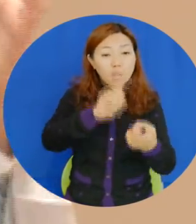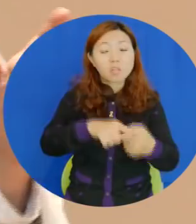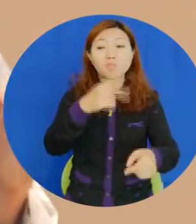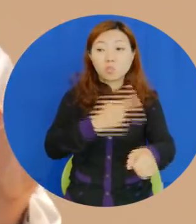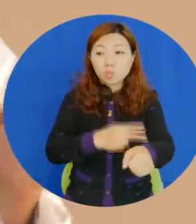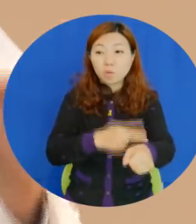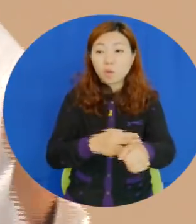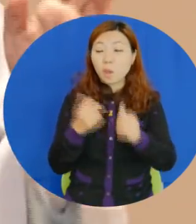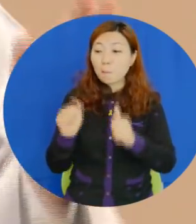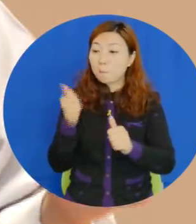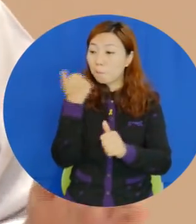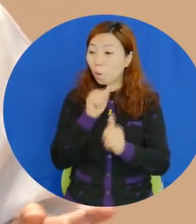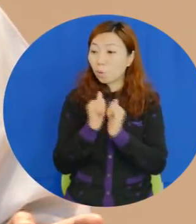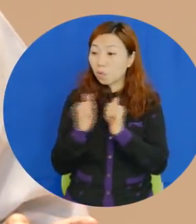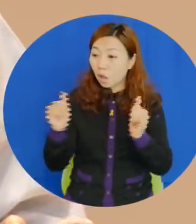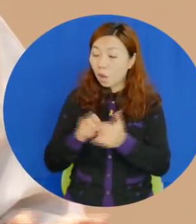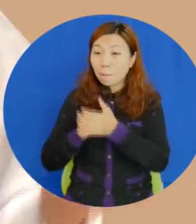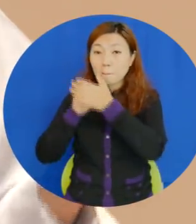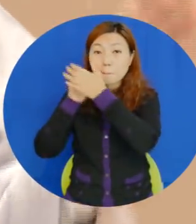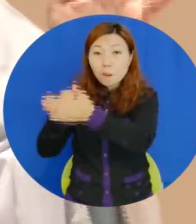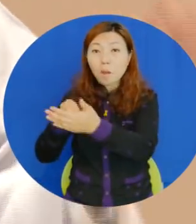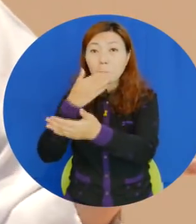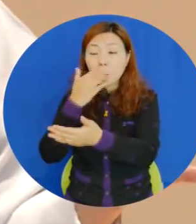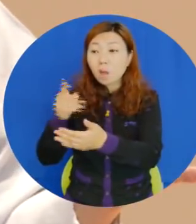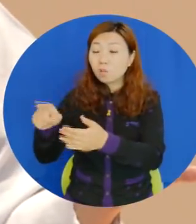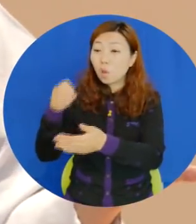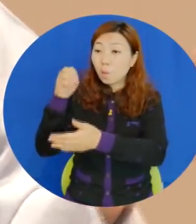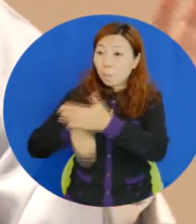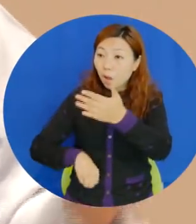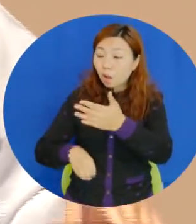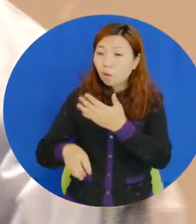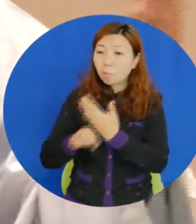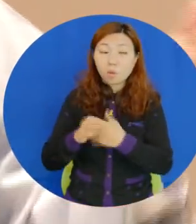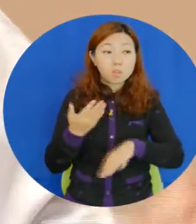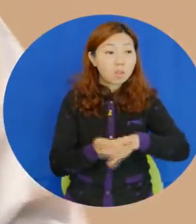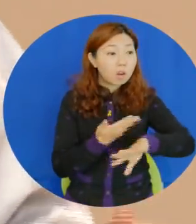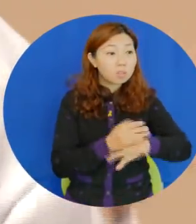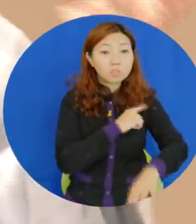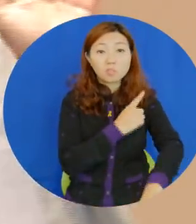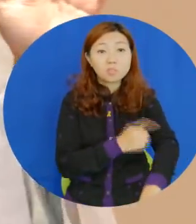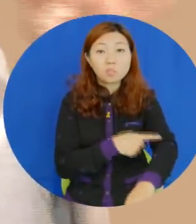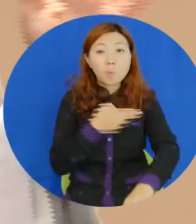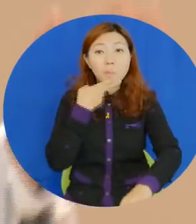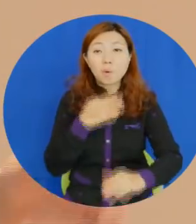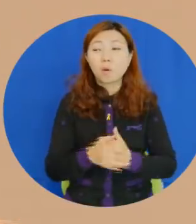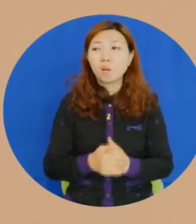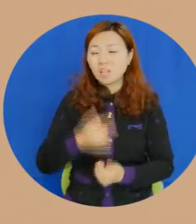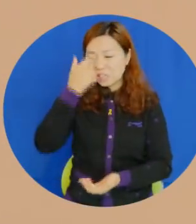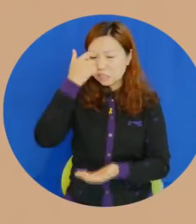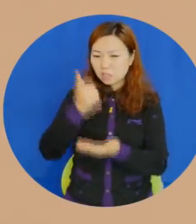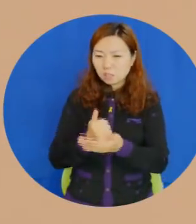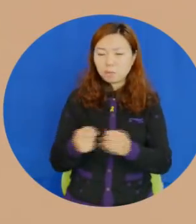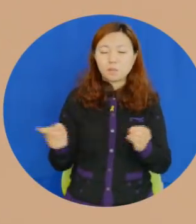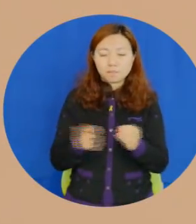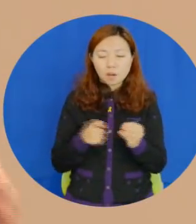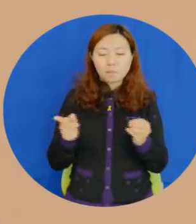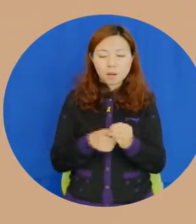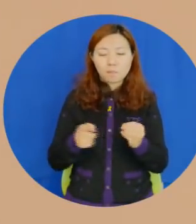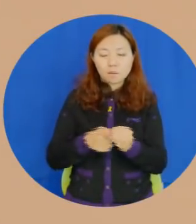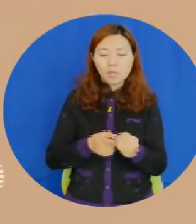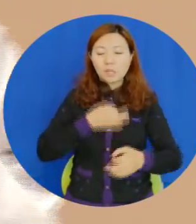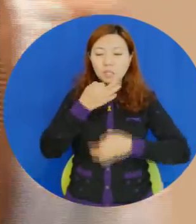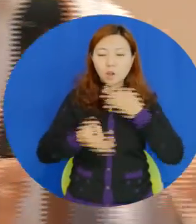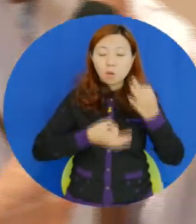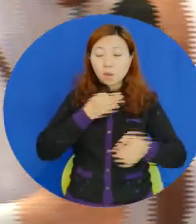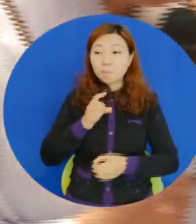자기 전공한 분야, 선생님은 선생 딱 하거나 변호사는 변호사 딱 하는데 그거 안 해버리면 딴 거 할 수 있는 능력이 없다니까.